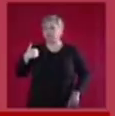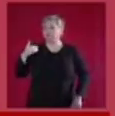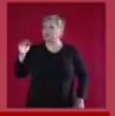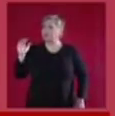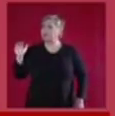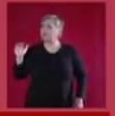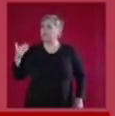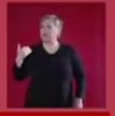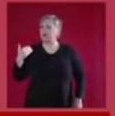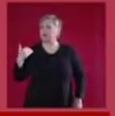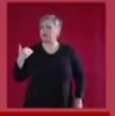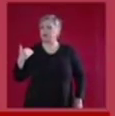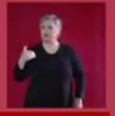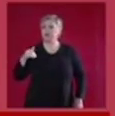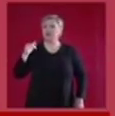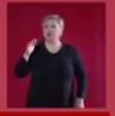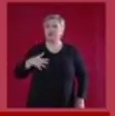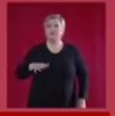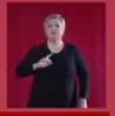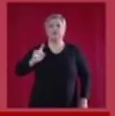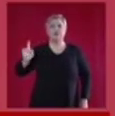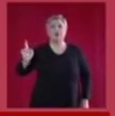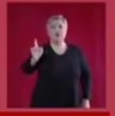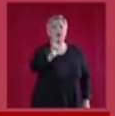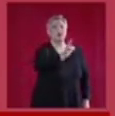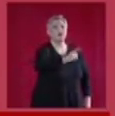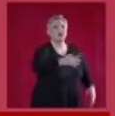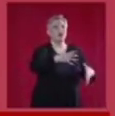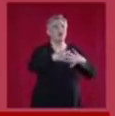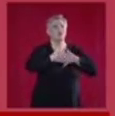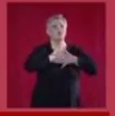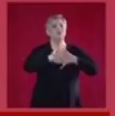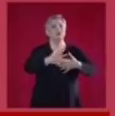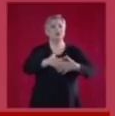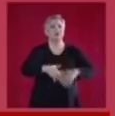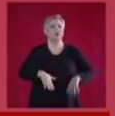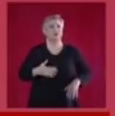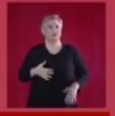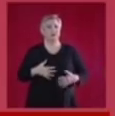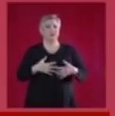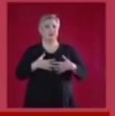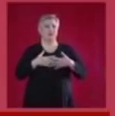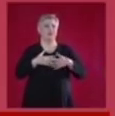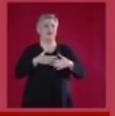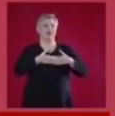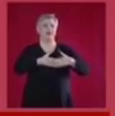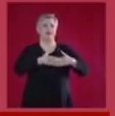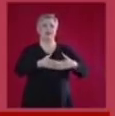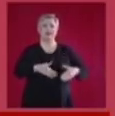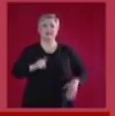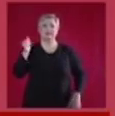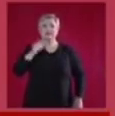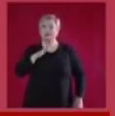όμως μας ενώνει ένα πάθος και μια αγάπη η αγάπη γ αυτό τον τόπο αλλά και το πάθος να